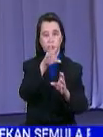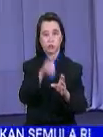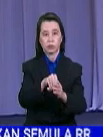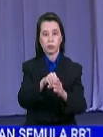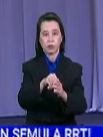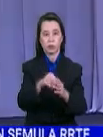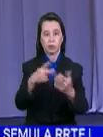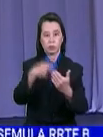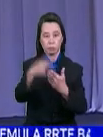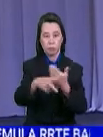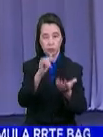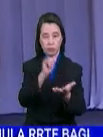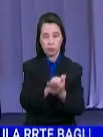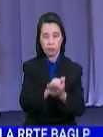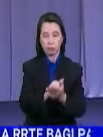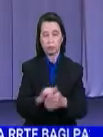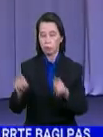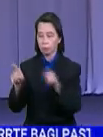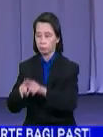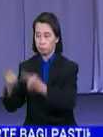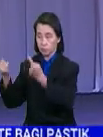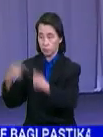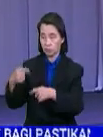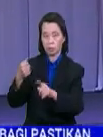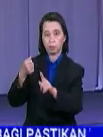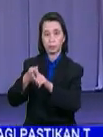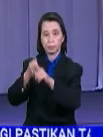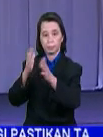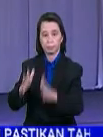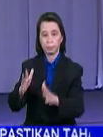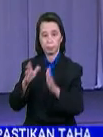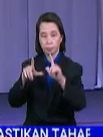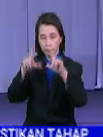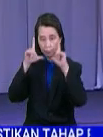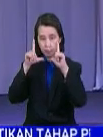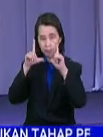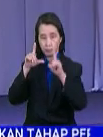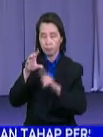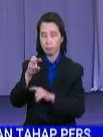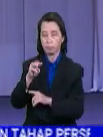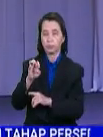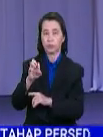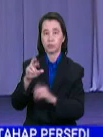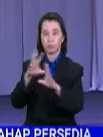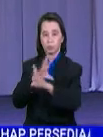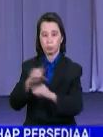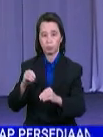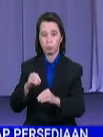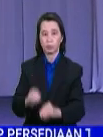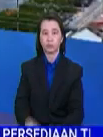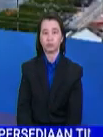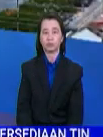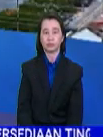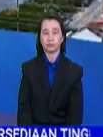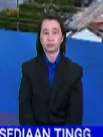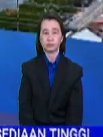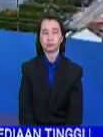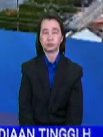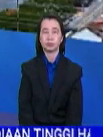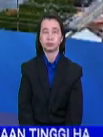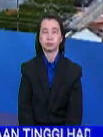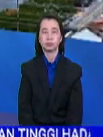Rintis berkenaan turut hadirilah pengarah unit integrity dan ombak Smash Rawa pada Najwa